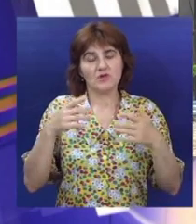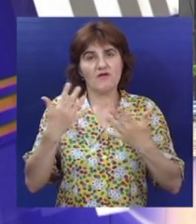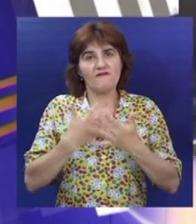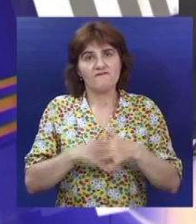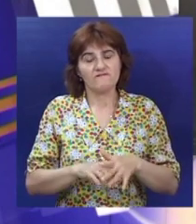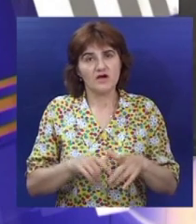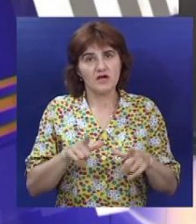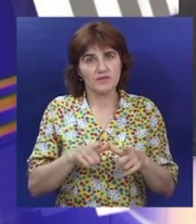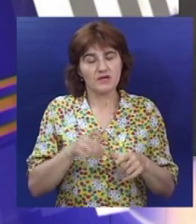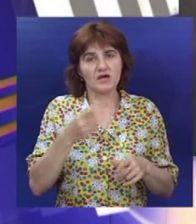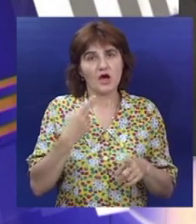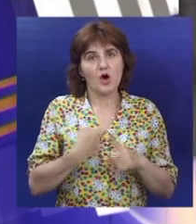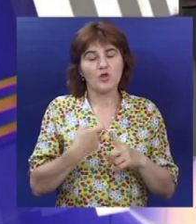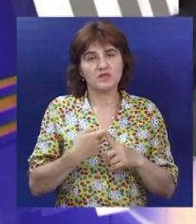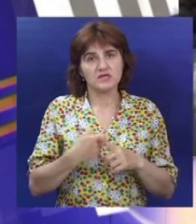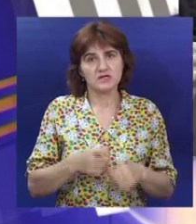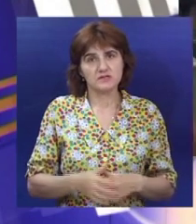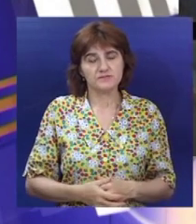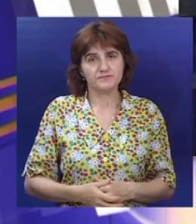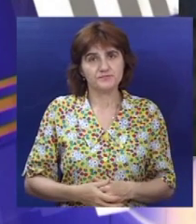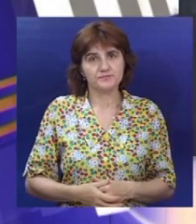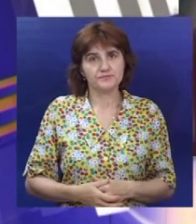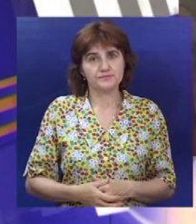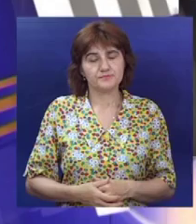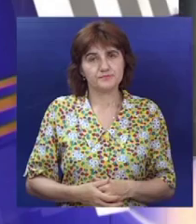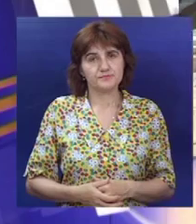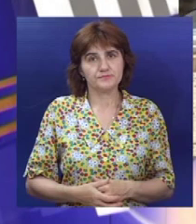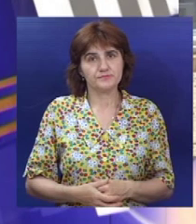izgradnji fabrike Contitech Fluid Srbija.